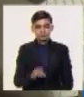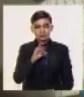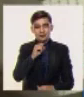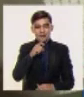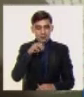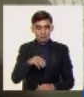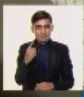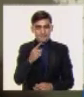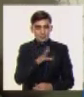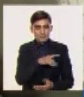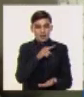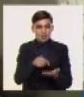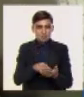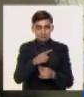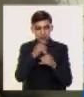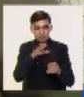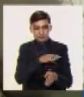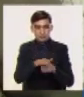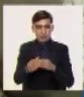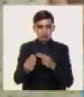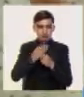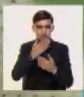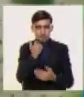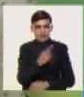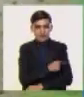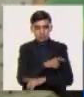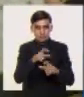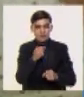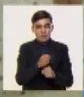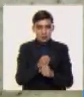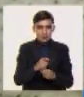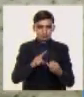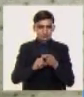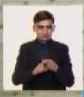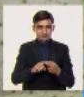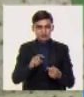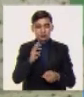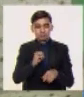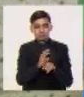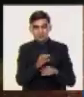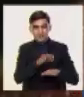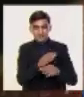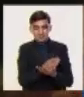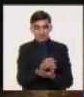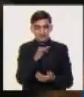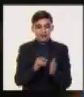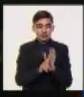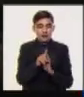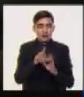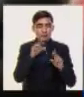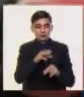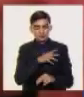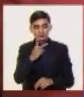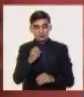Дюсембаев первым поднял вопрос о неполной выплате надбавки медикам за работу с контактными или больными коронавирусом. В начале пандемии им обещали